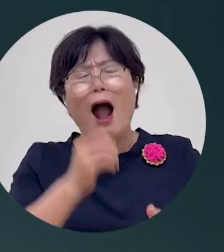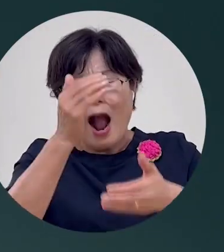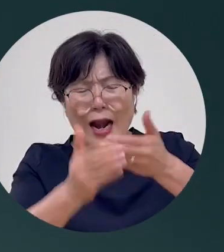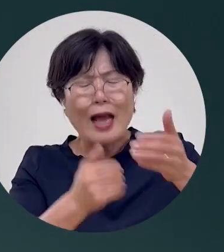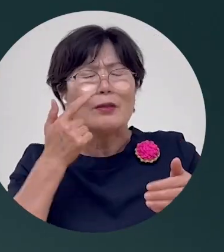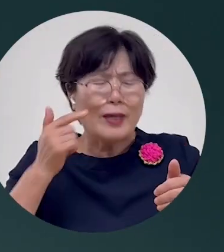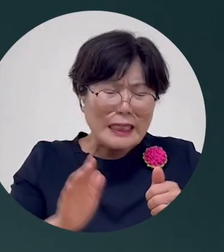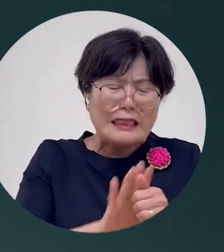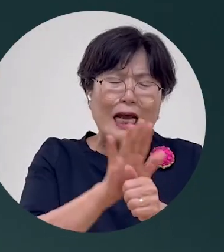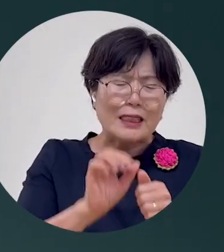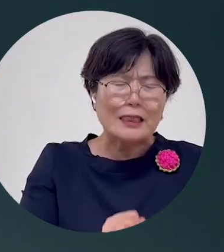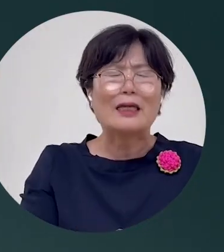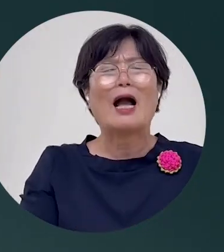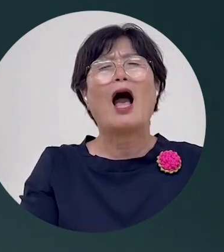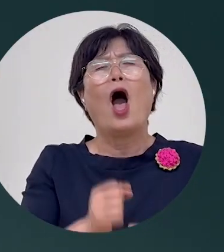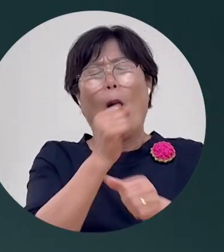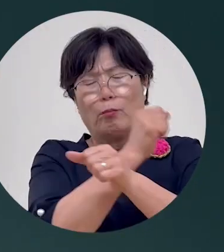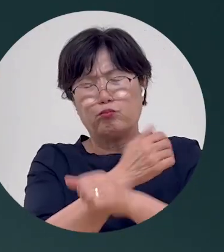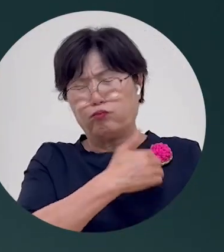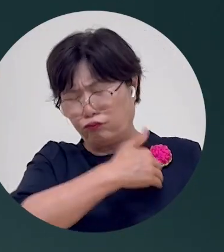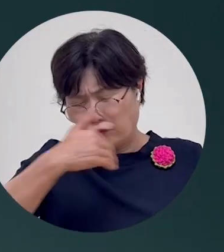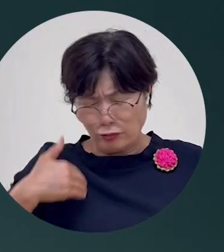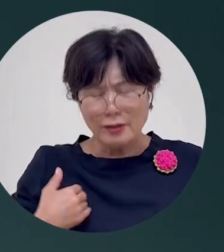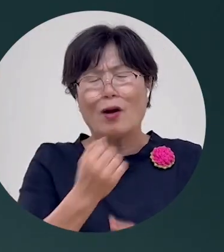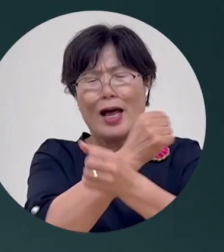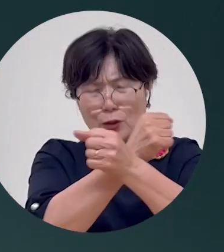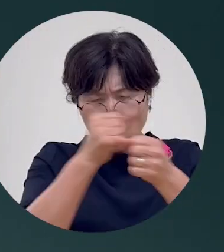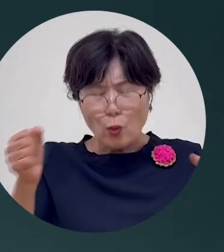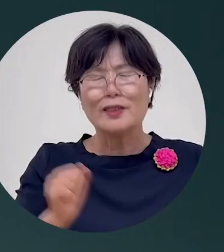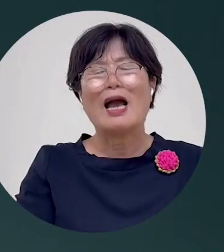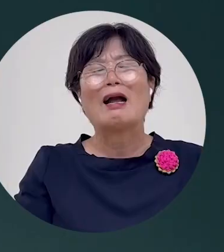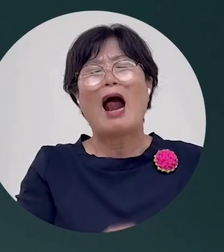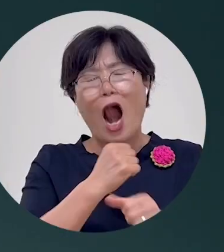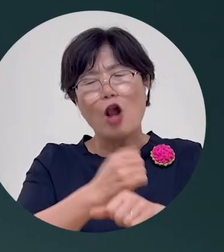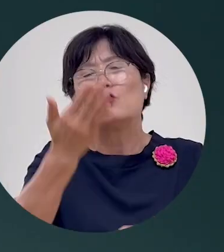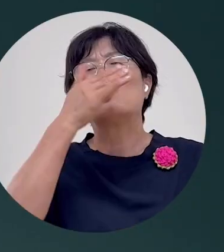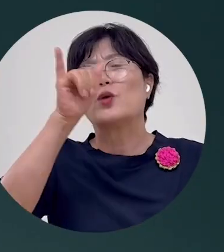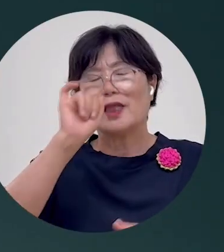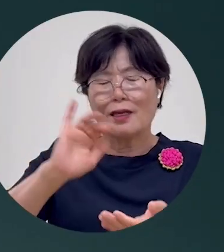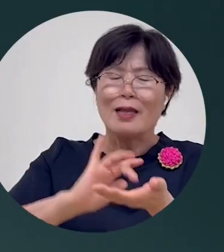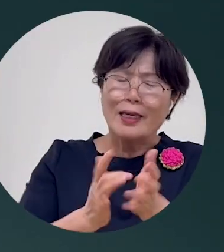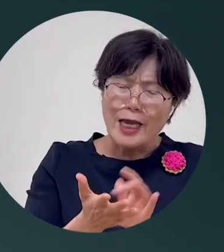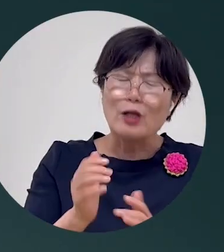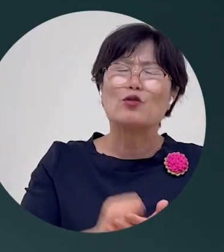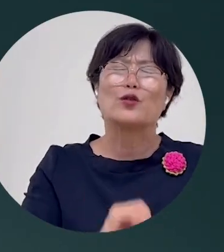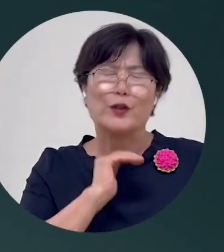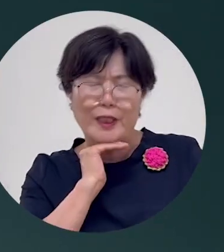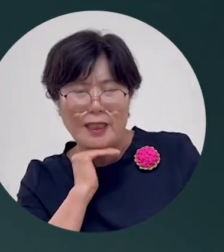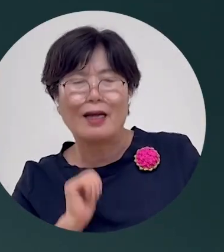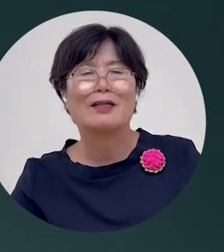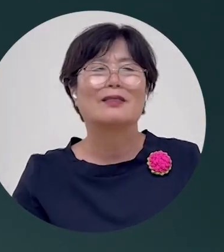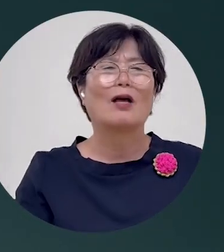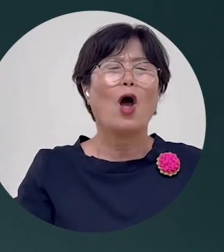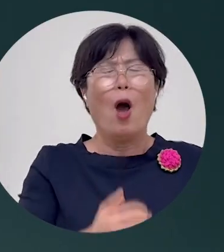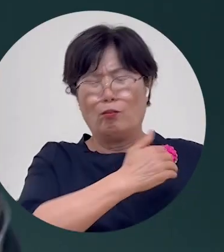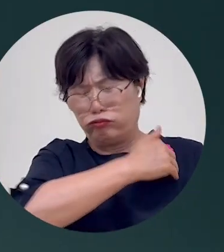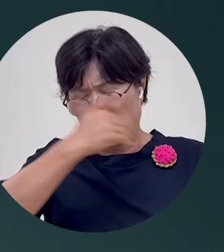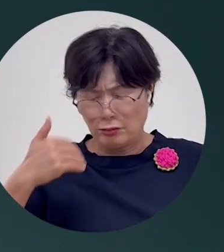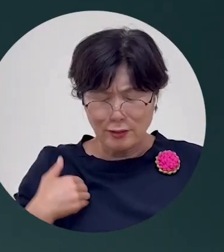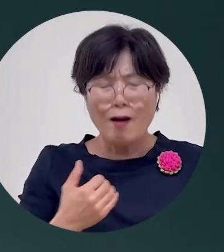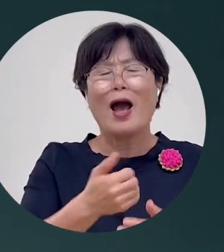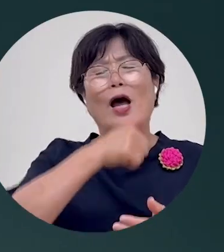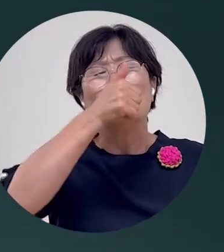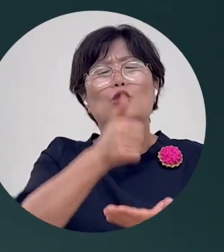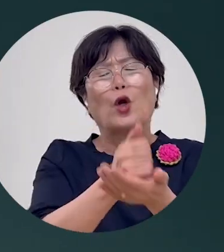풍성한 속량을 베푸실 메시아를 기다렸어요. 오늘 본문에 풍성한 속량,